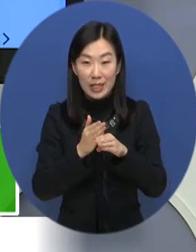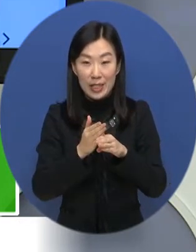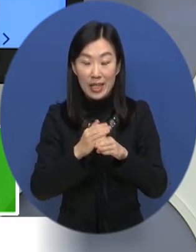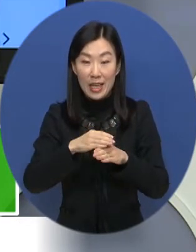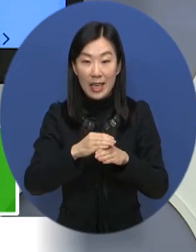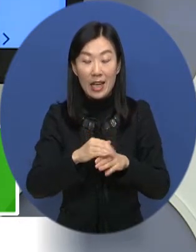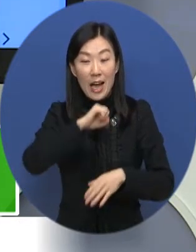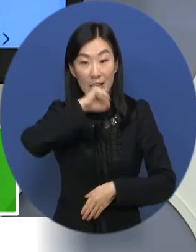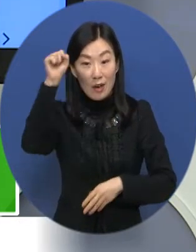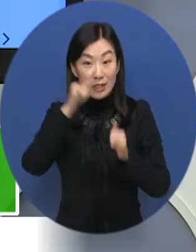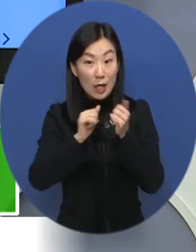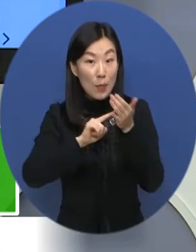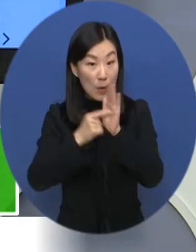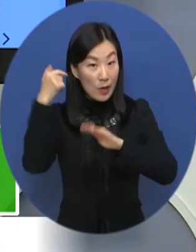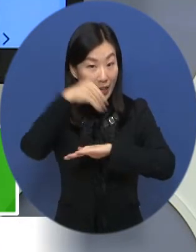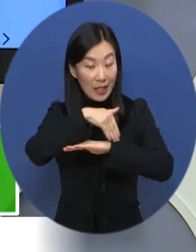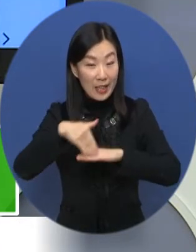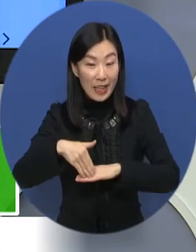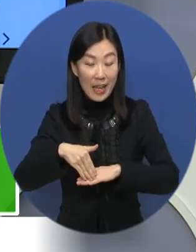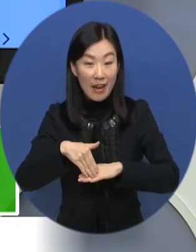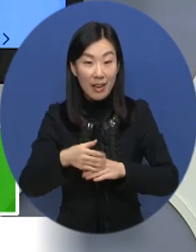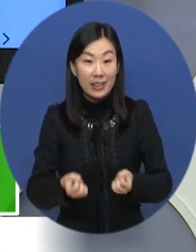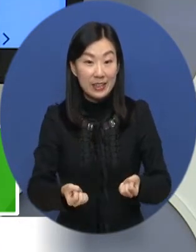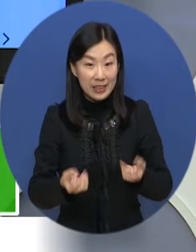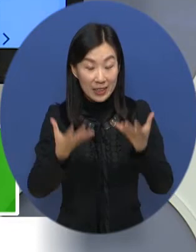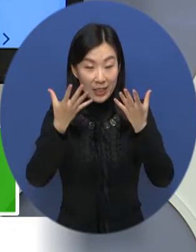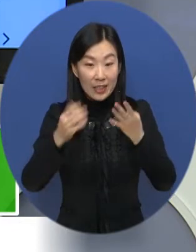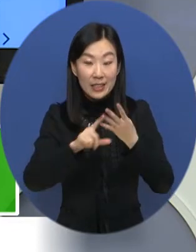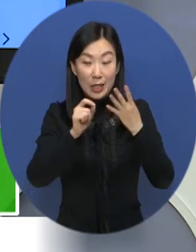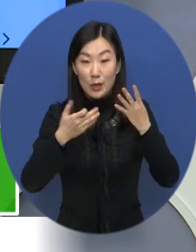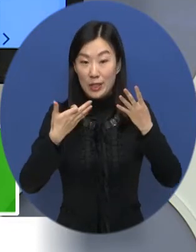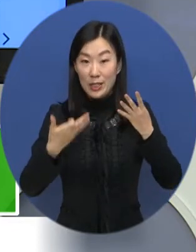오는4월에수상자를발표할예정입니다.시상식은제